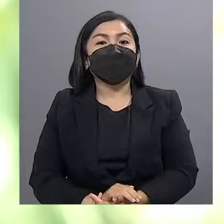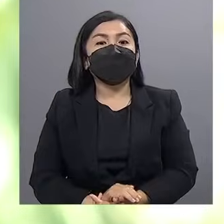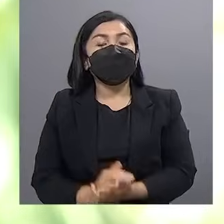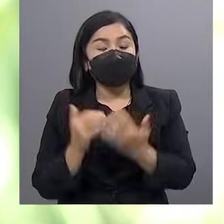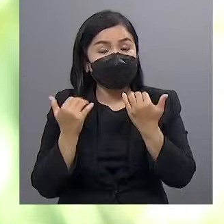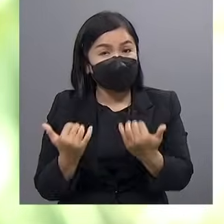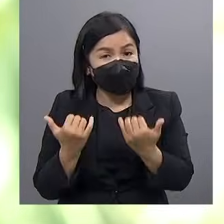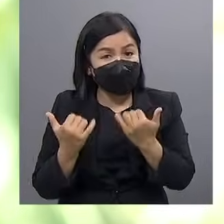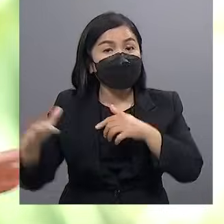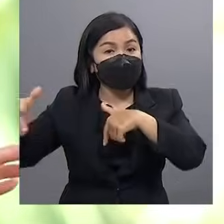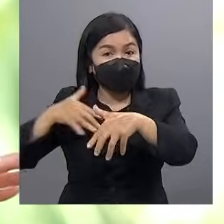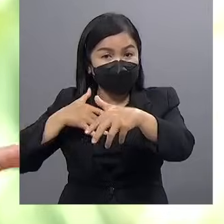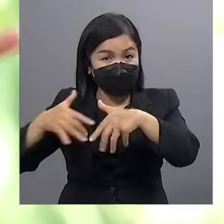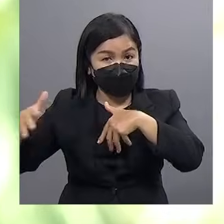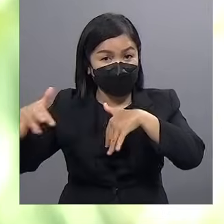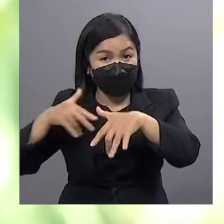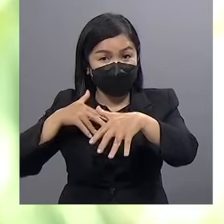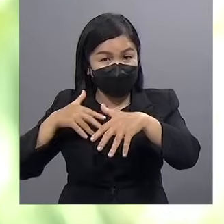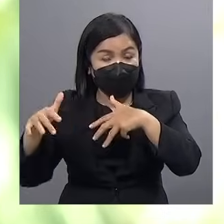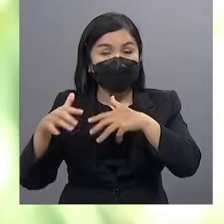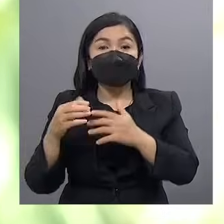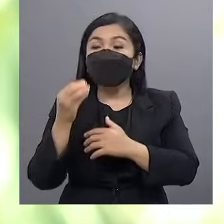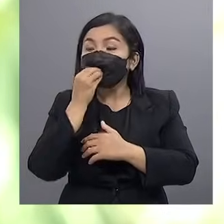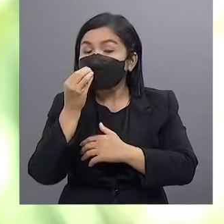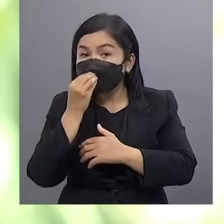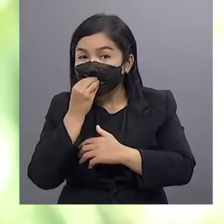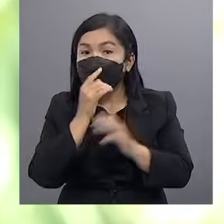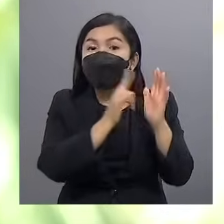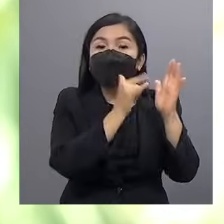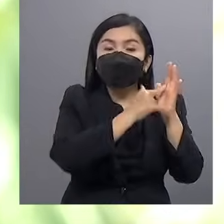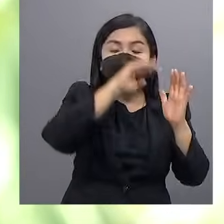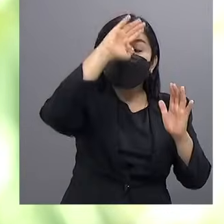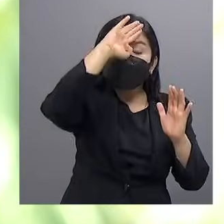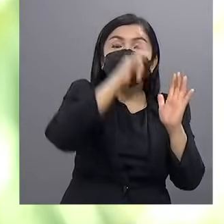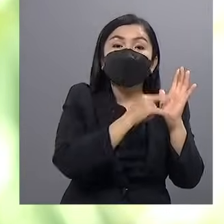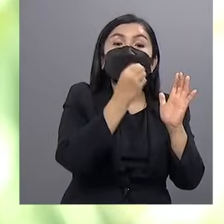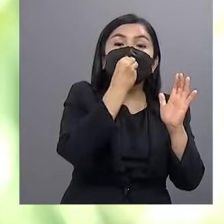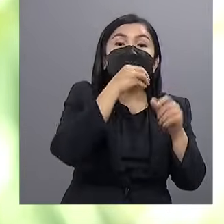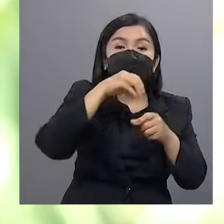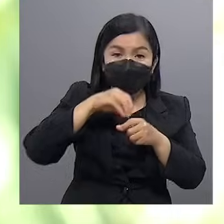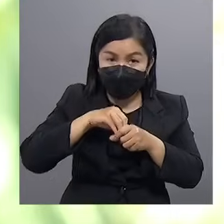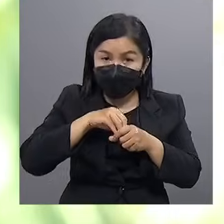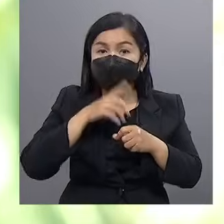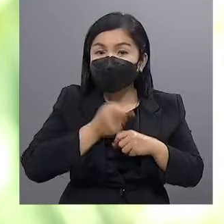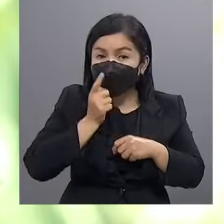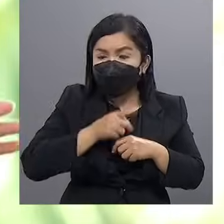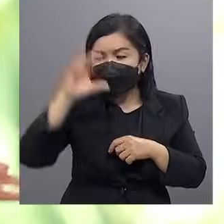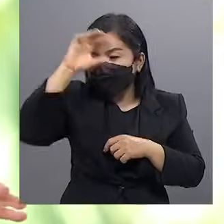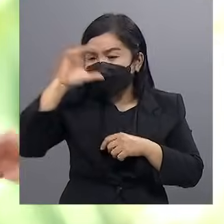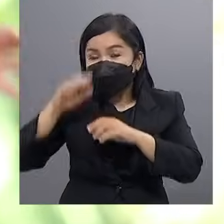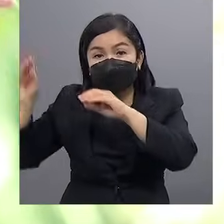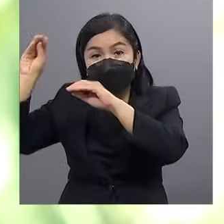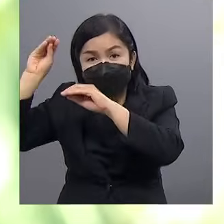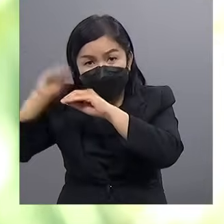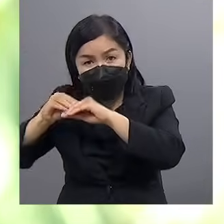ที่มีการรับประทานยาโรคประจำตัวอยู่แล้วอย่างจะหาวิตามินที่ตอนนี้เราที่นิยมเลย